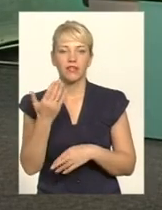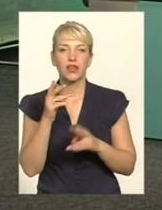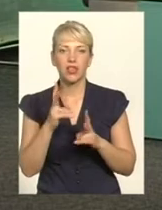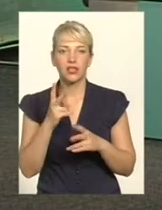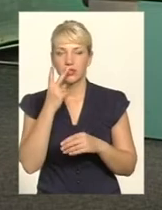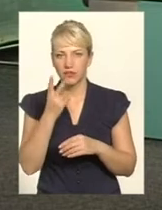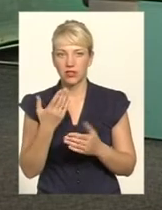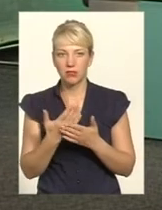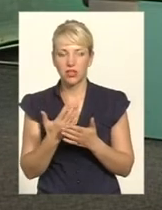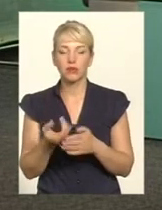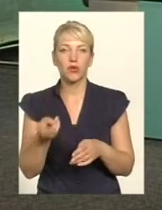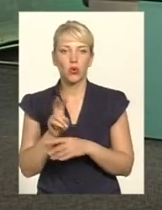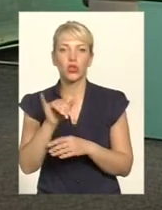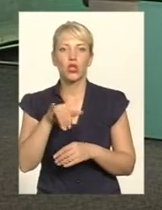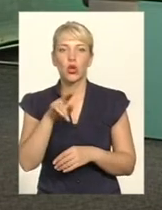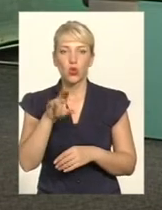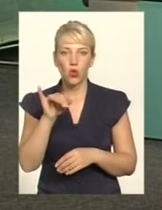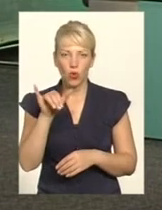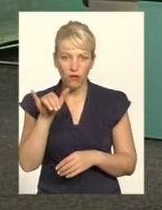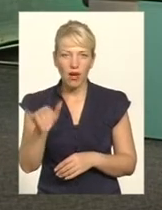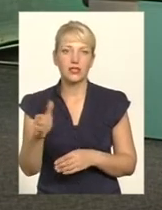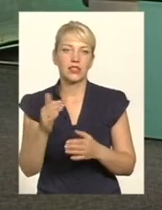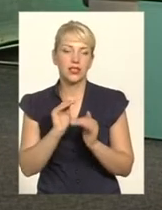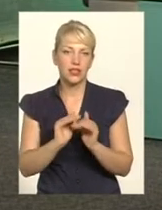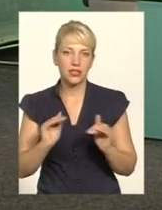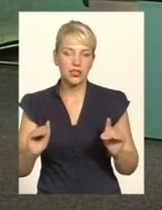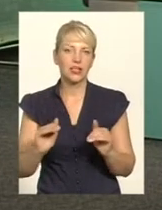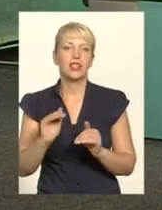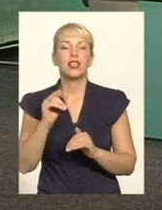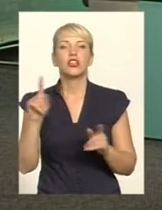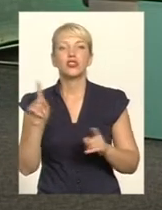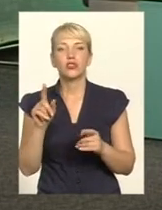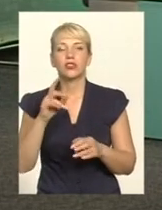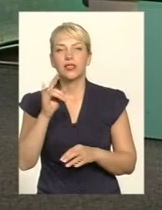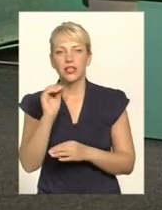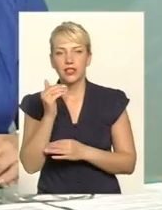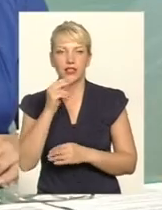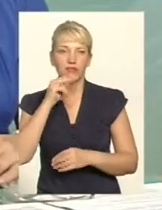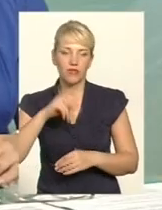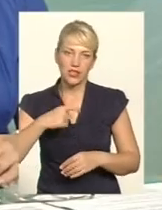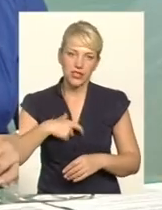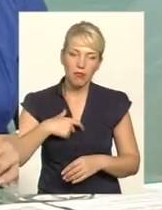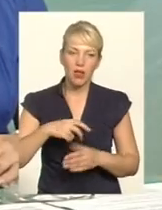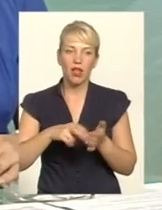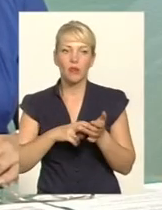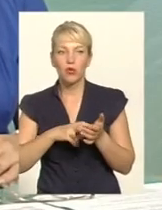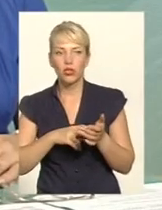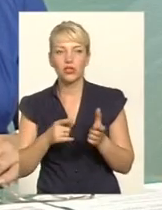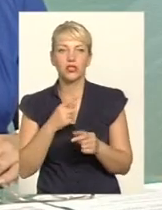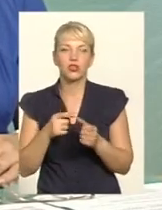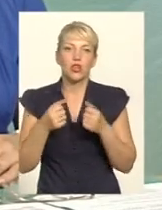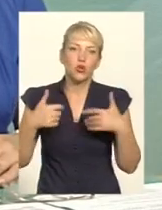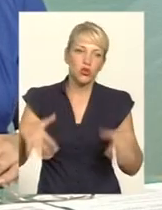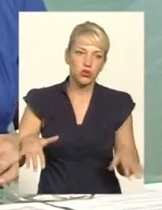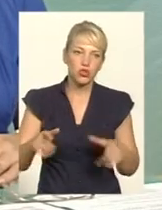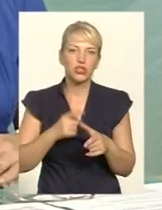дивитесь, приходить до вас родина, що відчуває дитина, що по ній видно? Насамперед, вона винуватить себе, вона боїться, вона розгублена, чи це все разом?